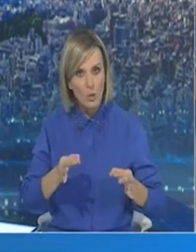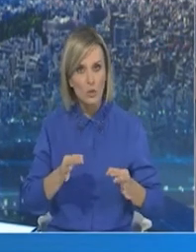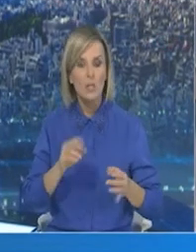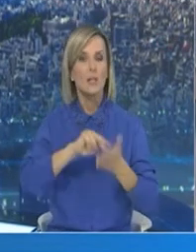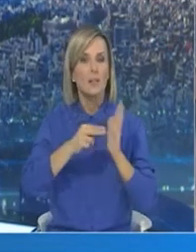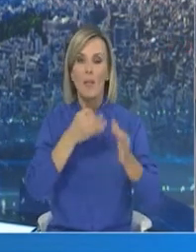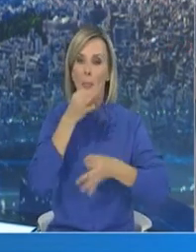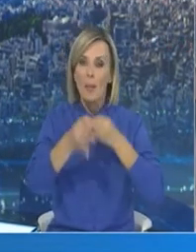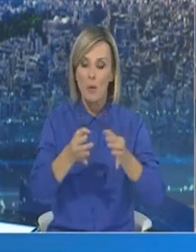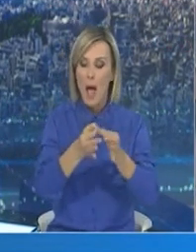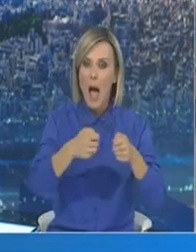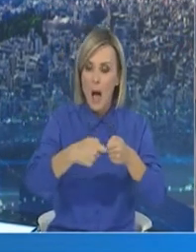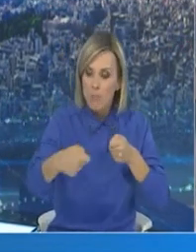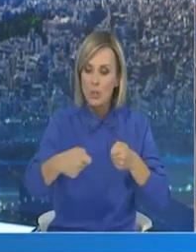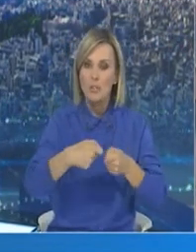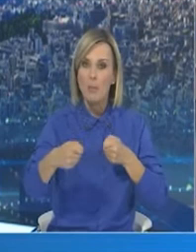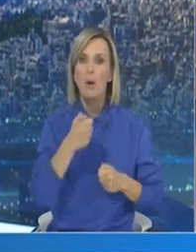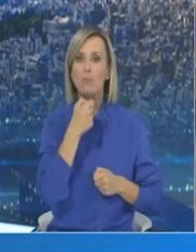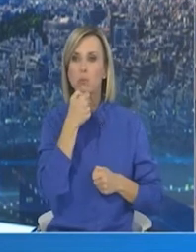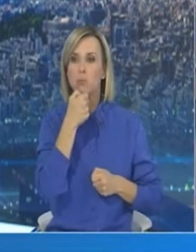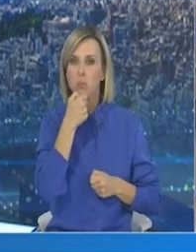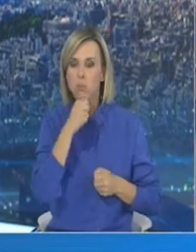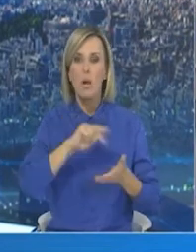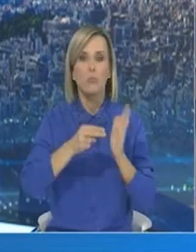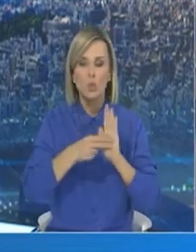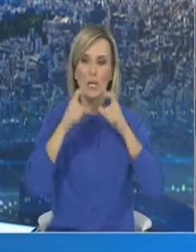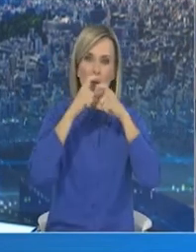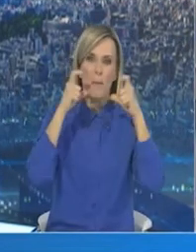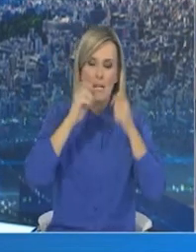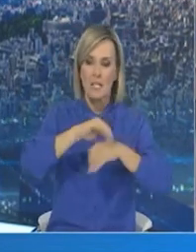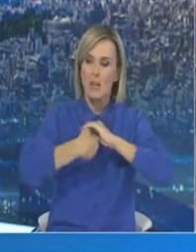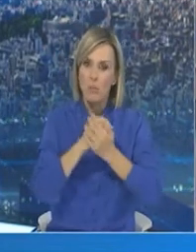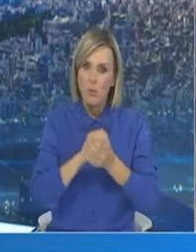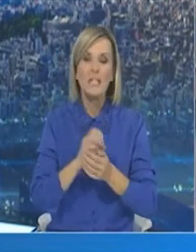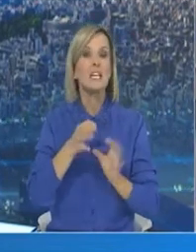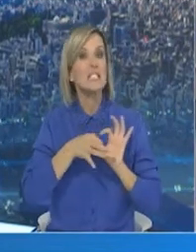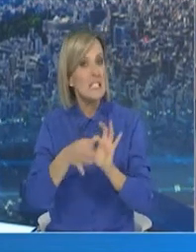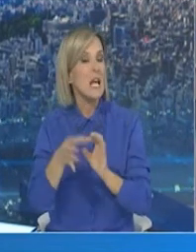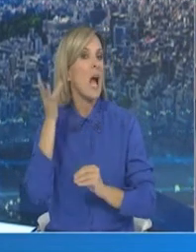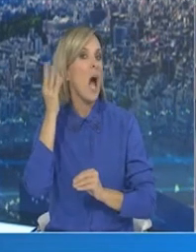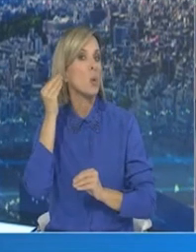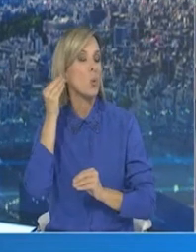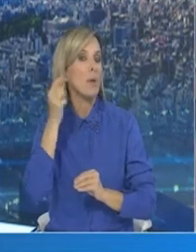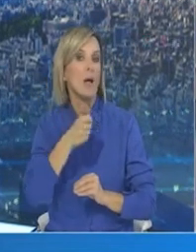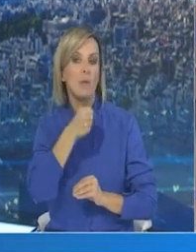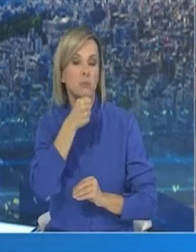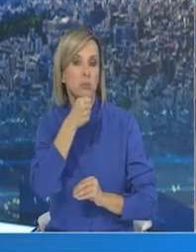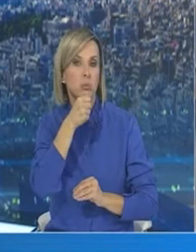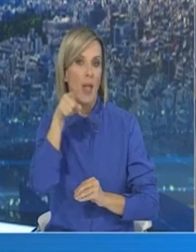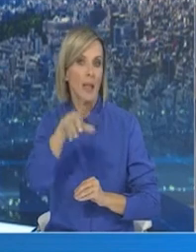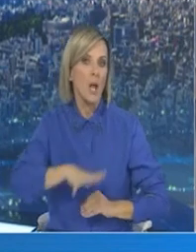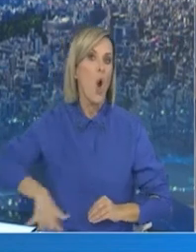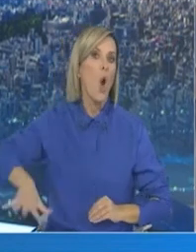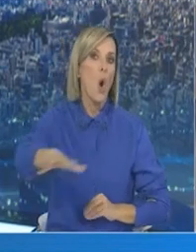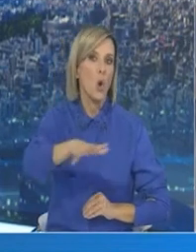της τήρησης των μέτρων προστασίας υγιεινής από τις μικροφωνικές εγκαταστάσεις επιχείρησης, αποφυγή συνωστισμού στα παιχνίδια με αυξημένη ζήτηση με ευθύνη